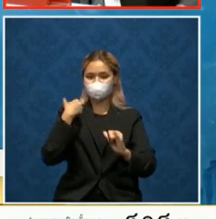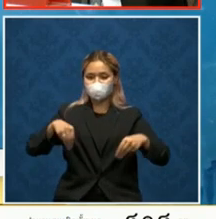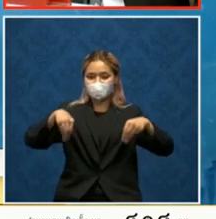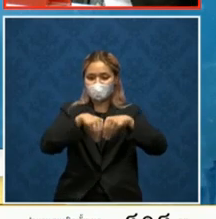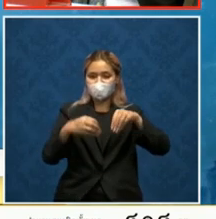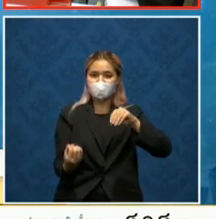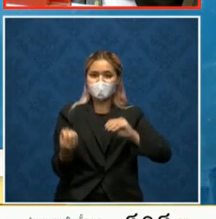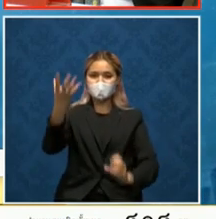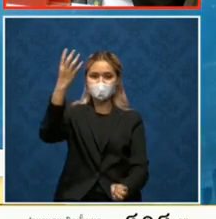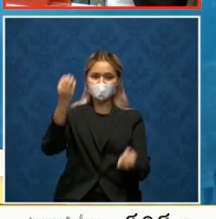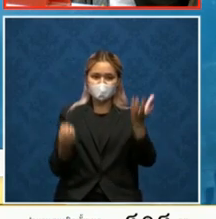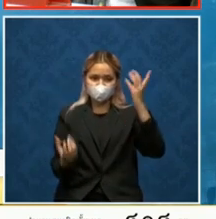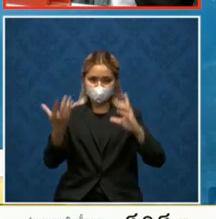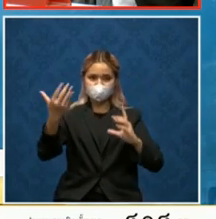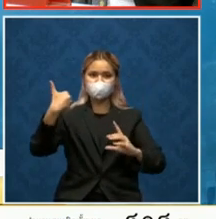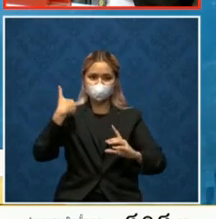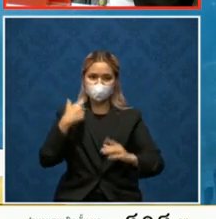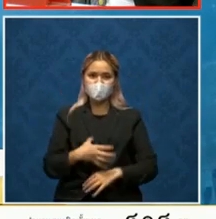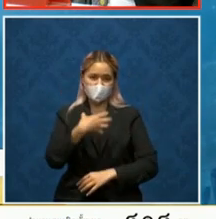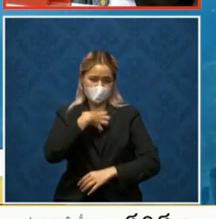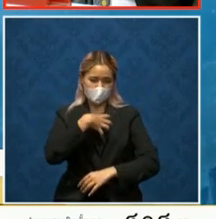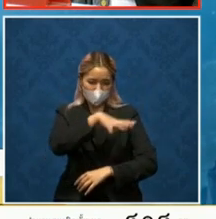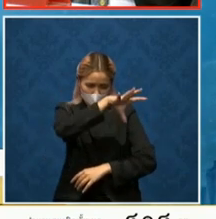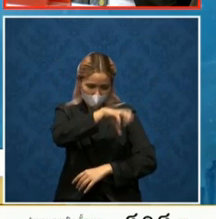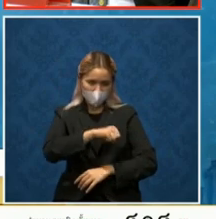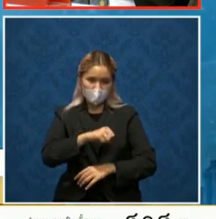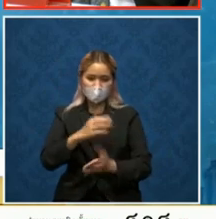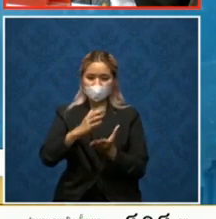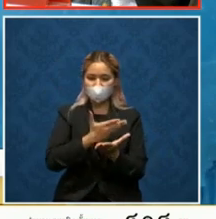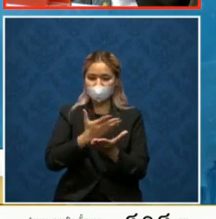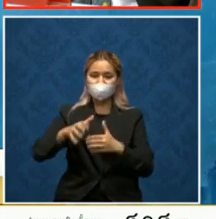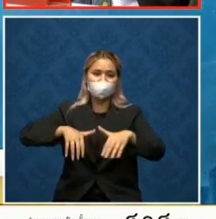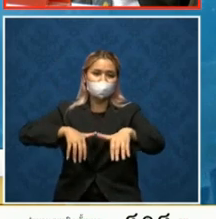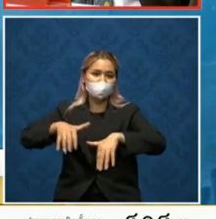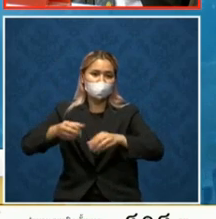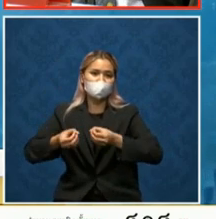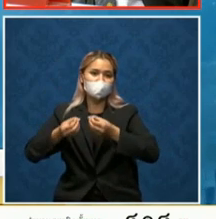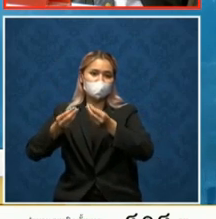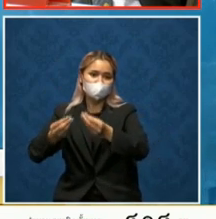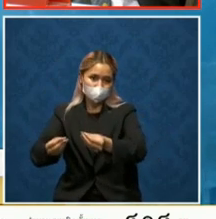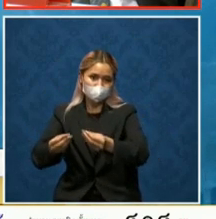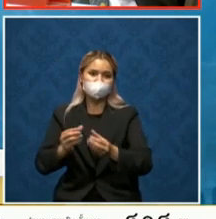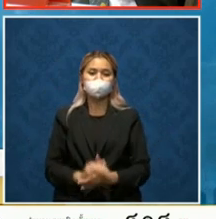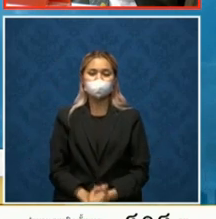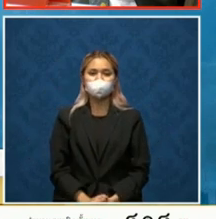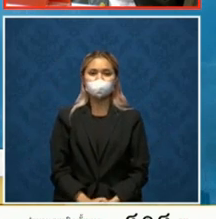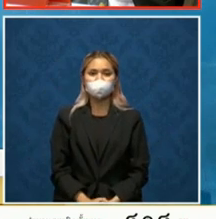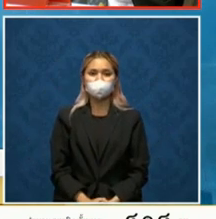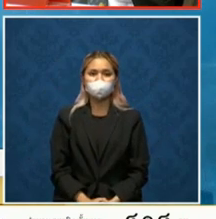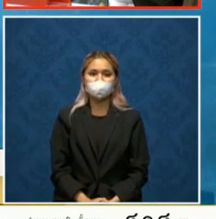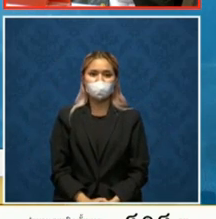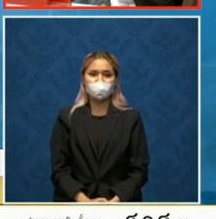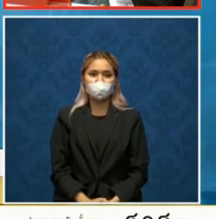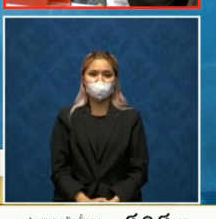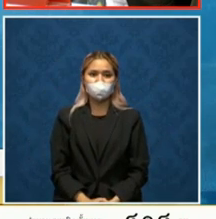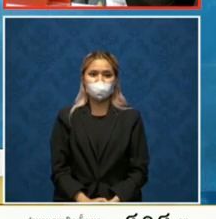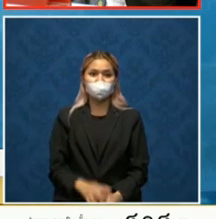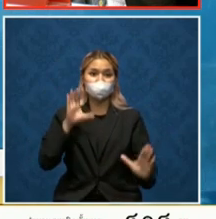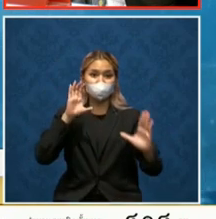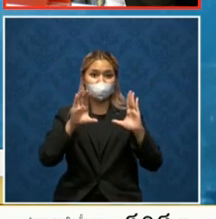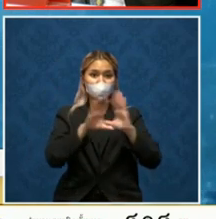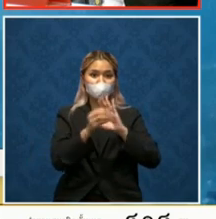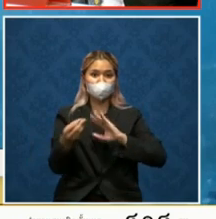ปาล์มที่ไปเรียกร้องว่าให้ช่วยเอาคืนมาจากสถานะกับประชาชนบ้างหรือว่าทางสภาไม่อนุญาตแล้วภาพ